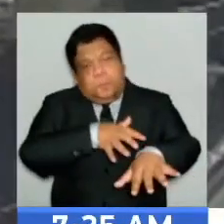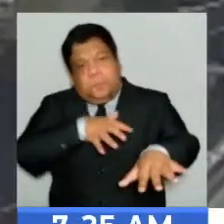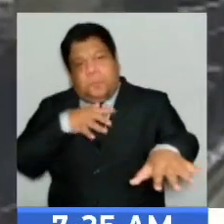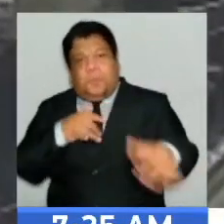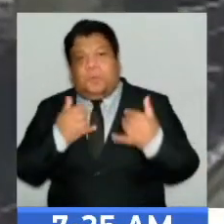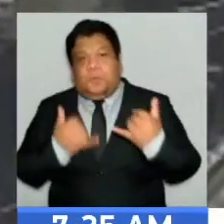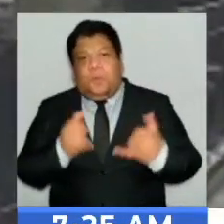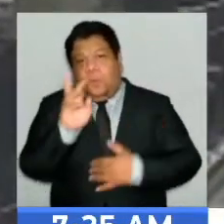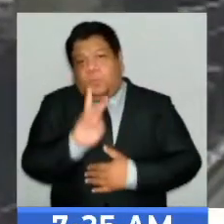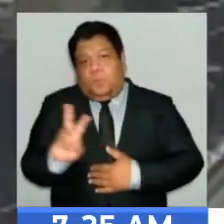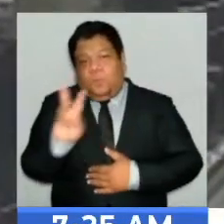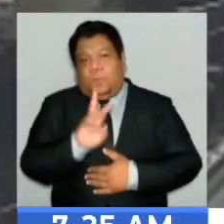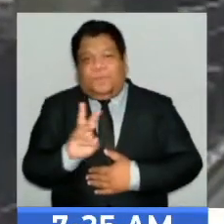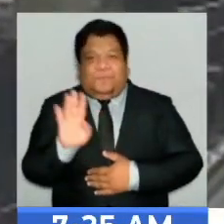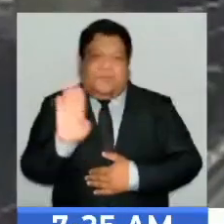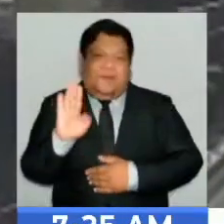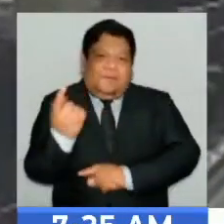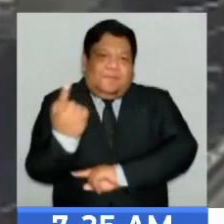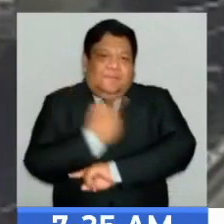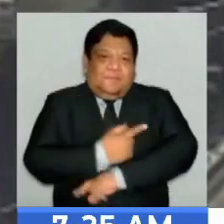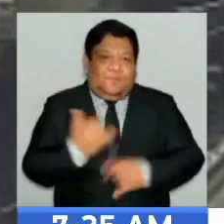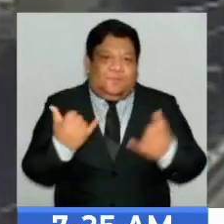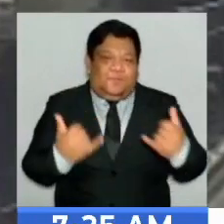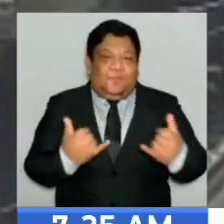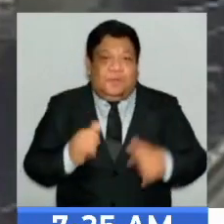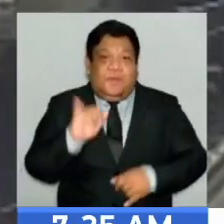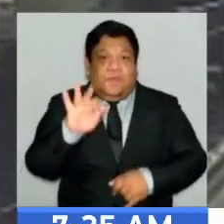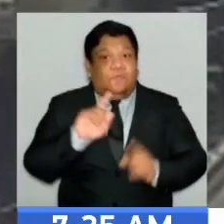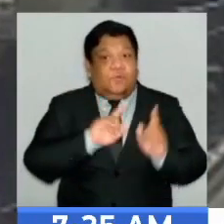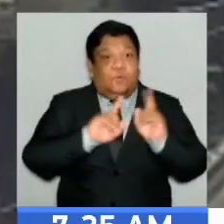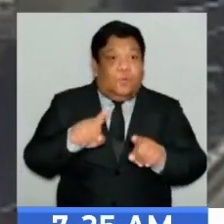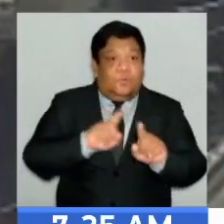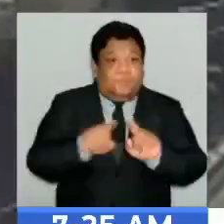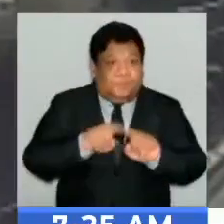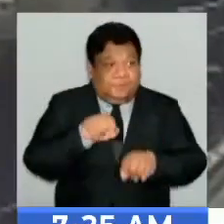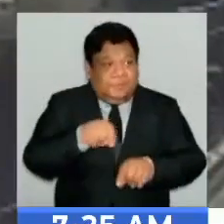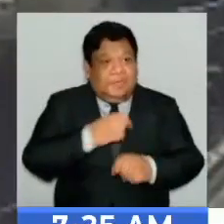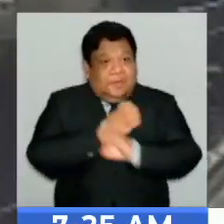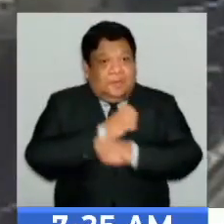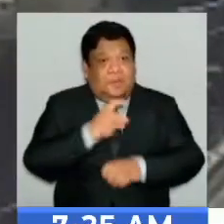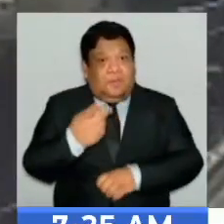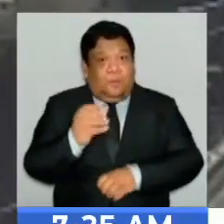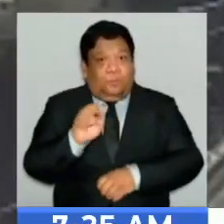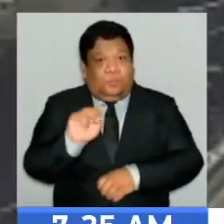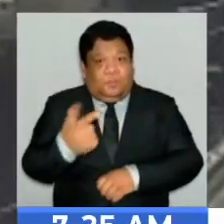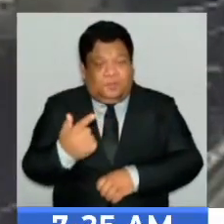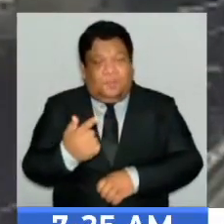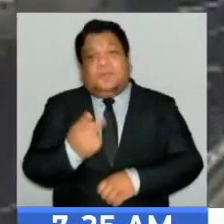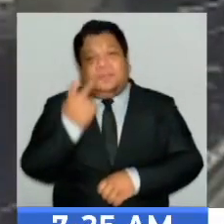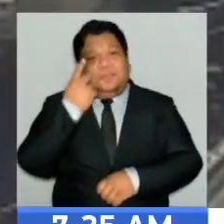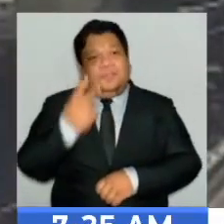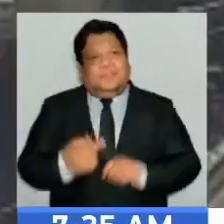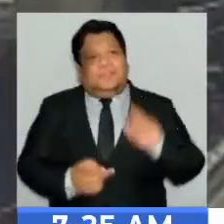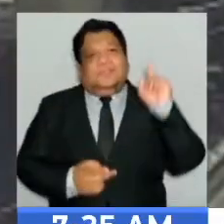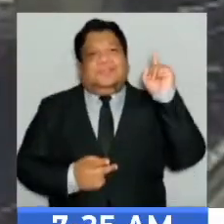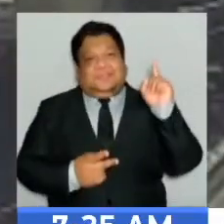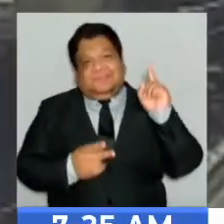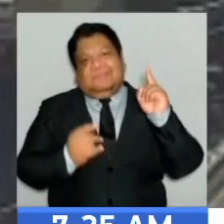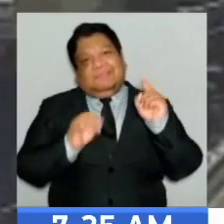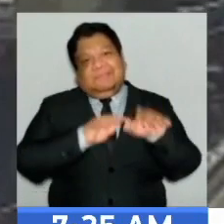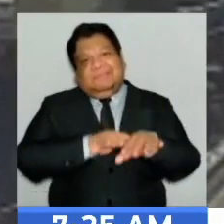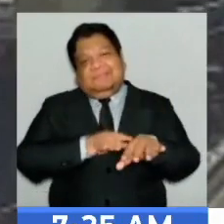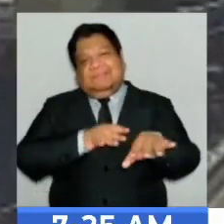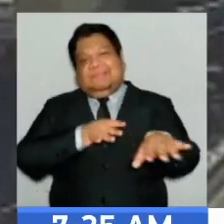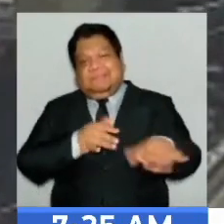Day. At kung kayo po ay dadaan sa bahagi na EDSA Kumuning, yan ho ang inyong maaaring maranasan sa mga oras na